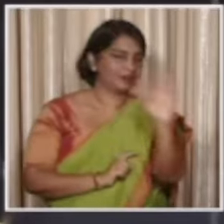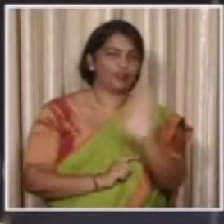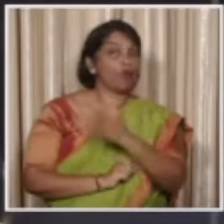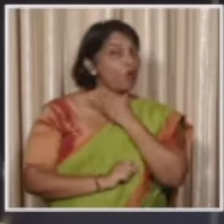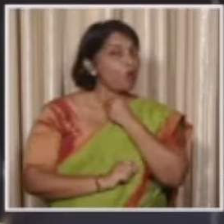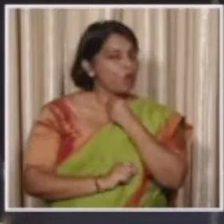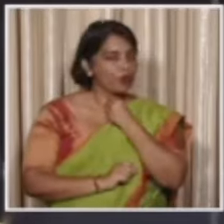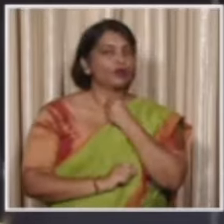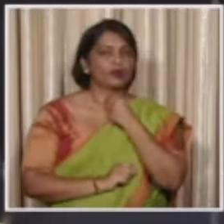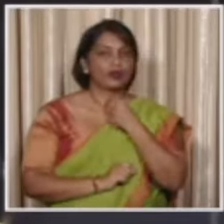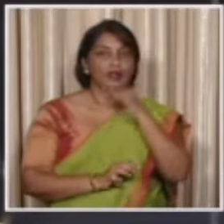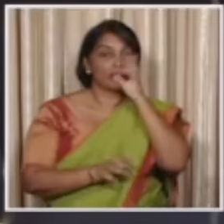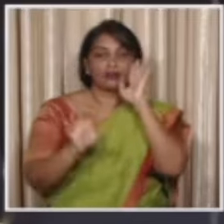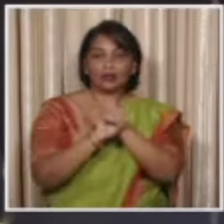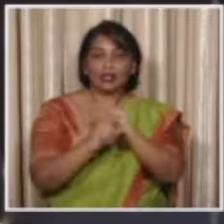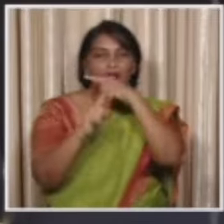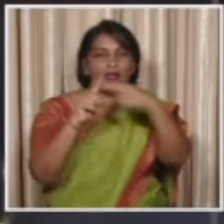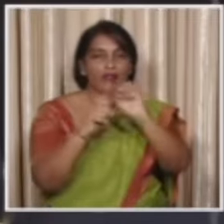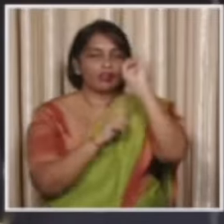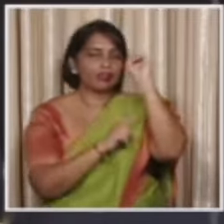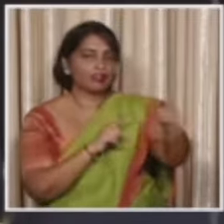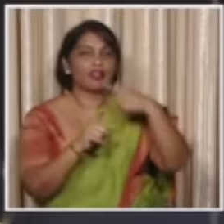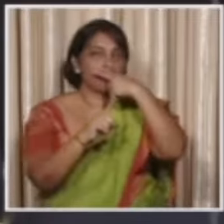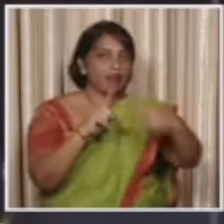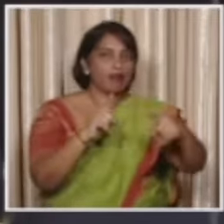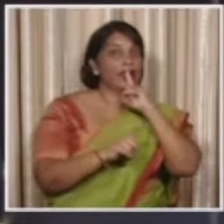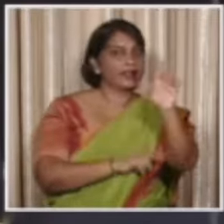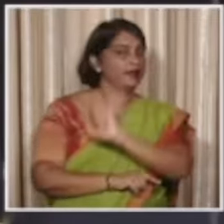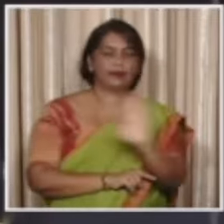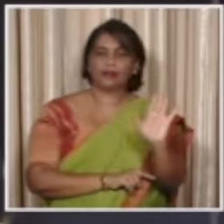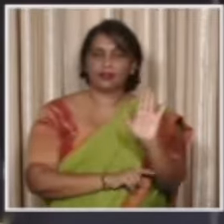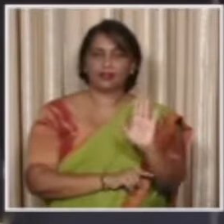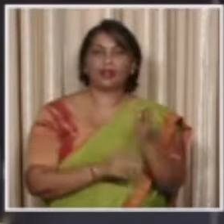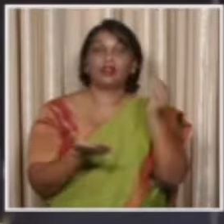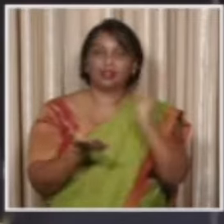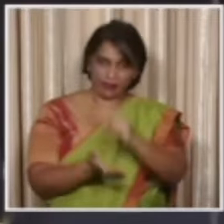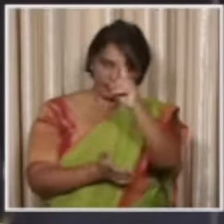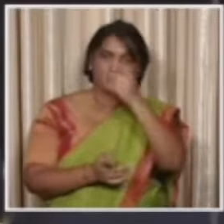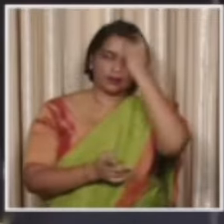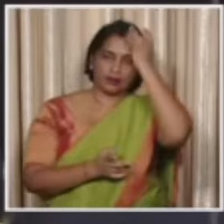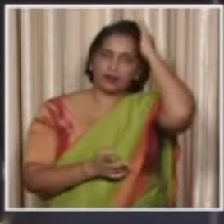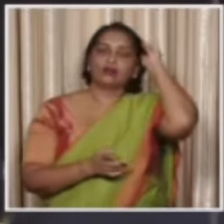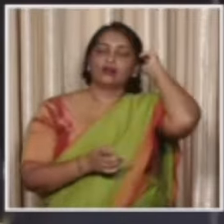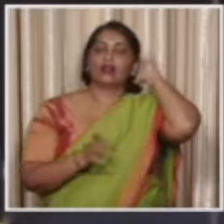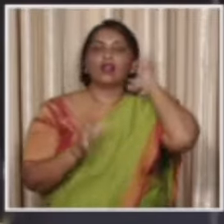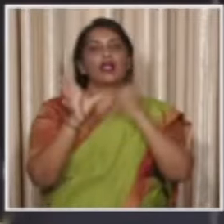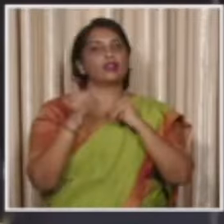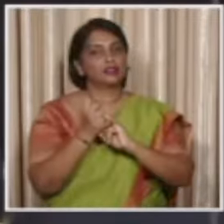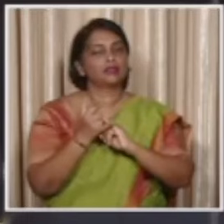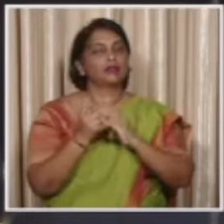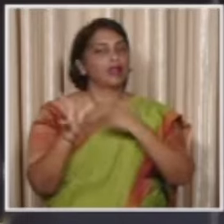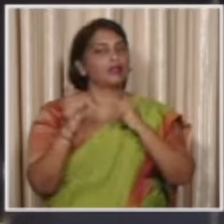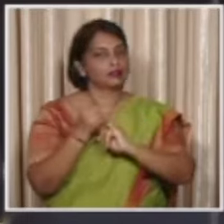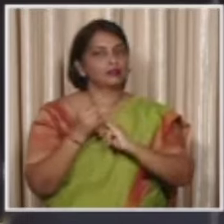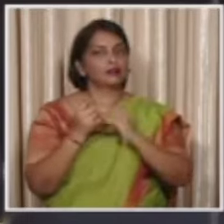බොරුවට අපේ ට්විටර් වලින් භාගයක් දාලා භාගයක් කියන්න එපා. තව කතාවක් තියෙනවා. ඊට පස්සේ සබ්රි කතා කරා.